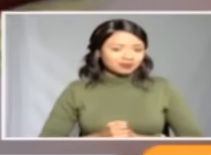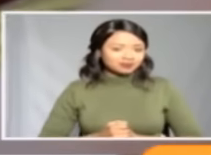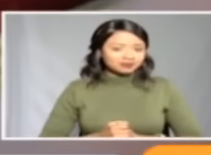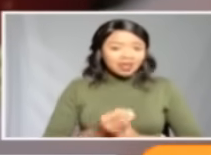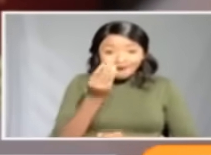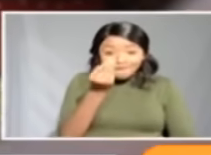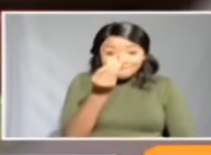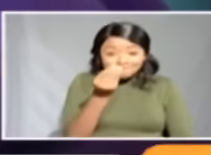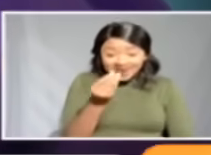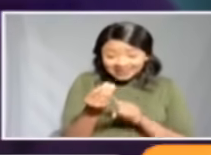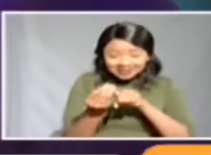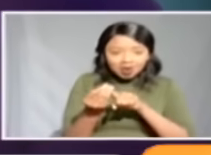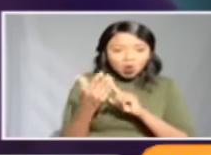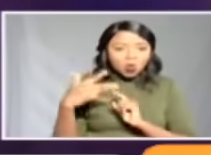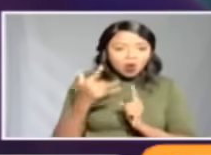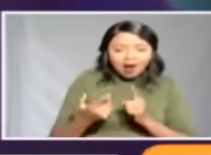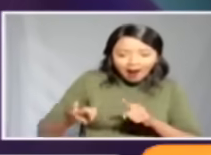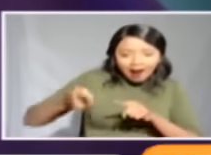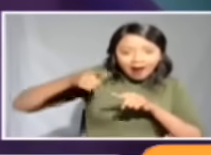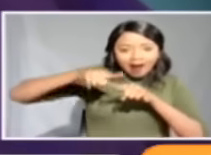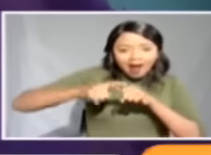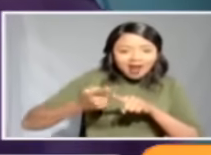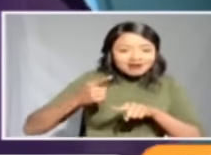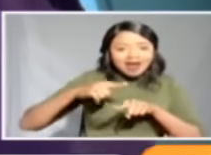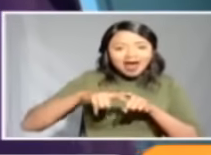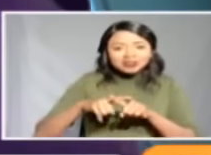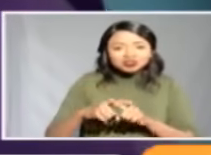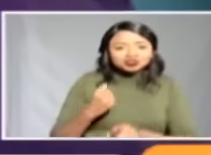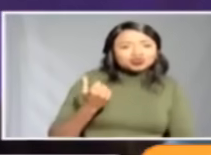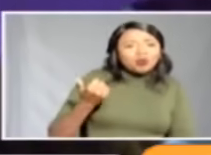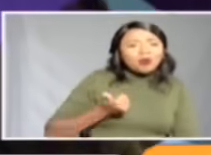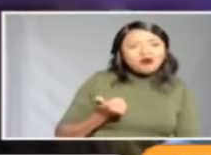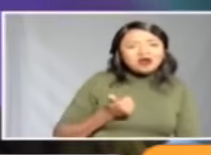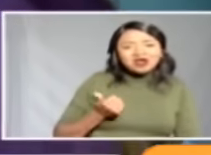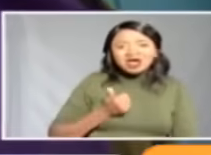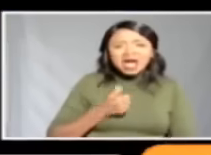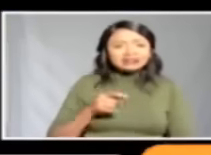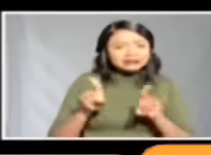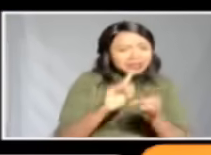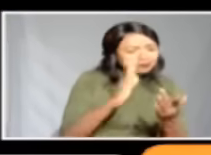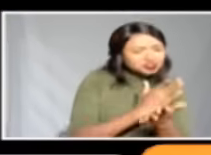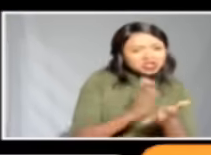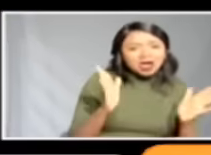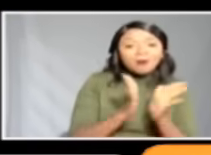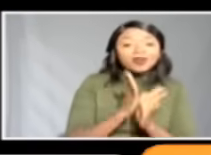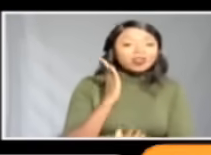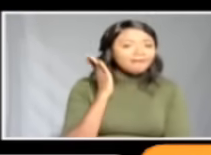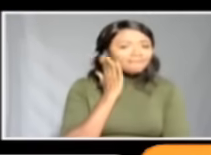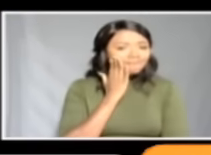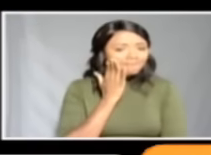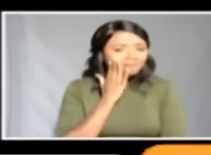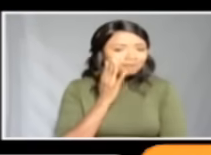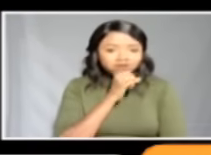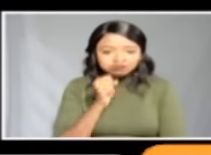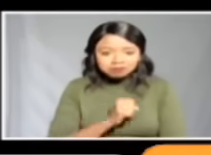hizo zilianza kuwa nyingi na msichana akaanza hata kumgawia nyanyake. Hata kuna siku mtoto alisema,